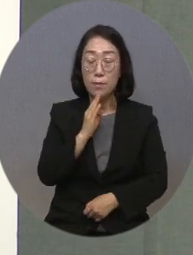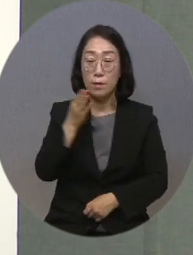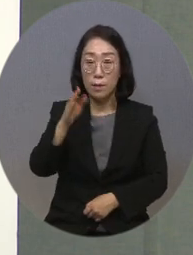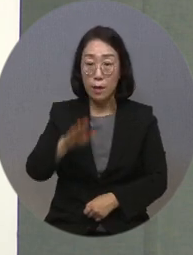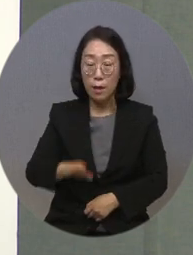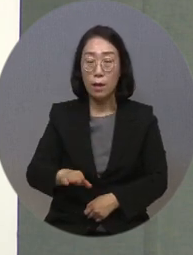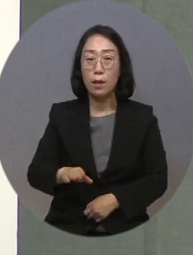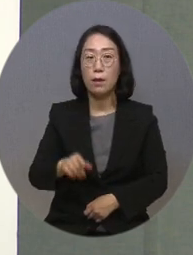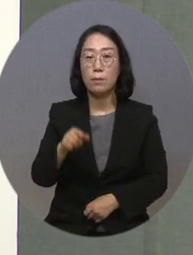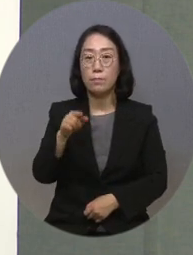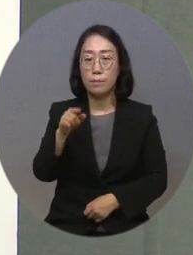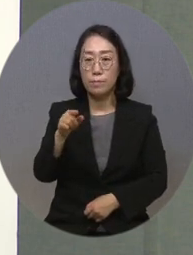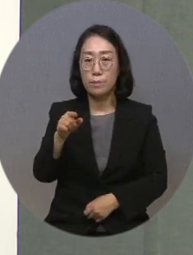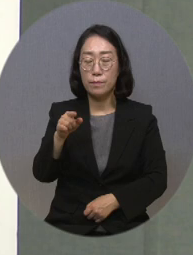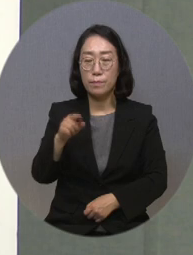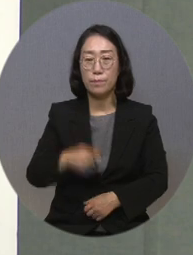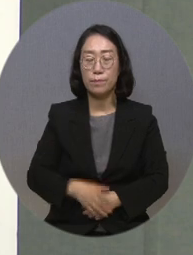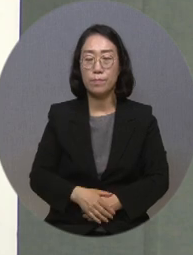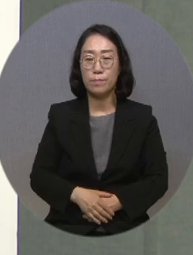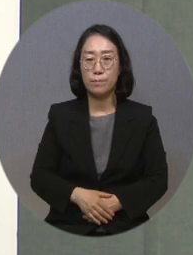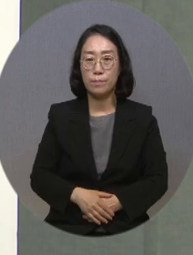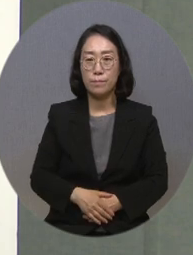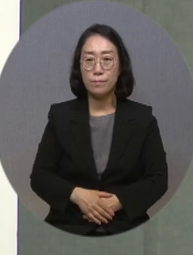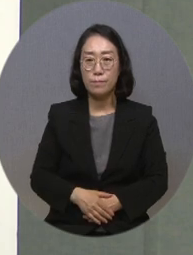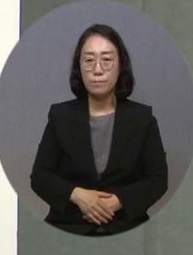정치 경험을 쌓으셨으니까